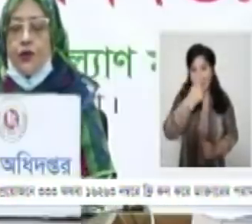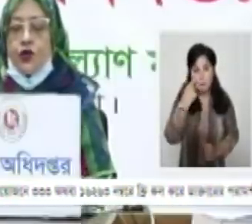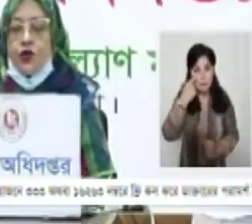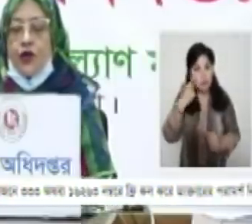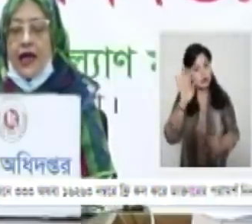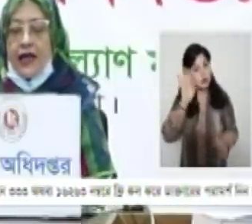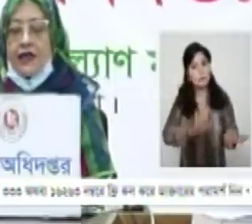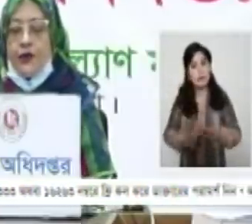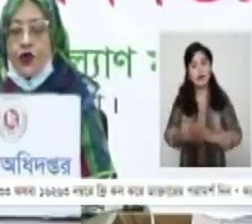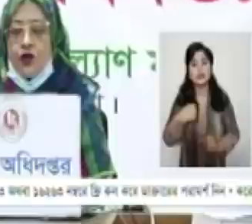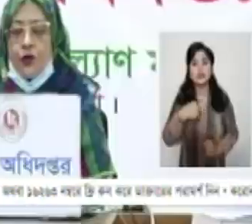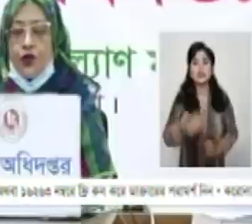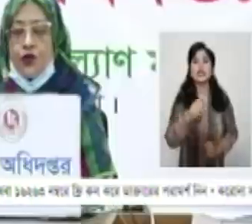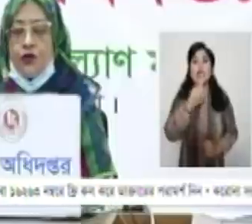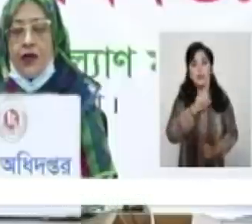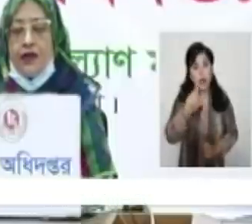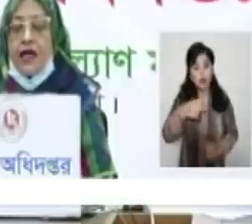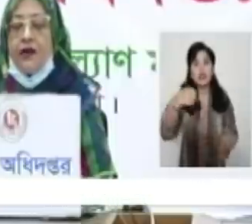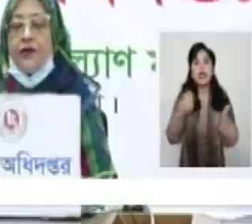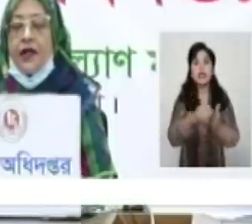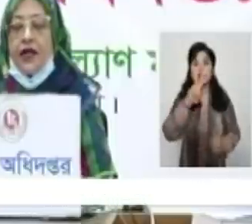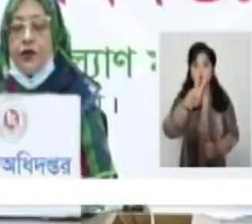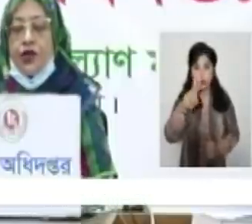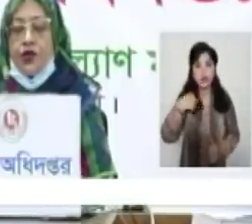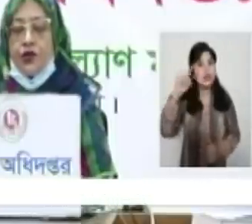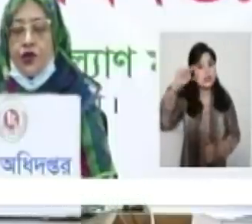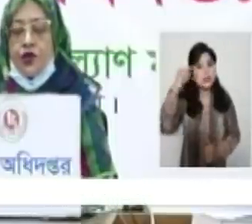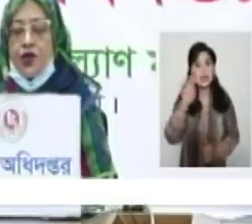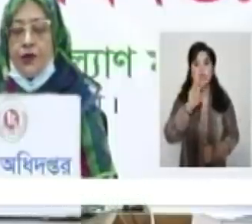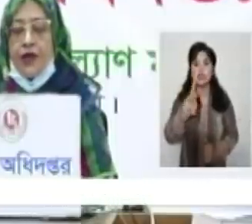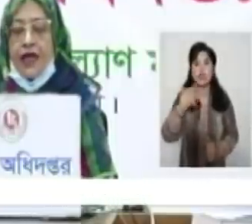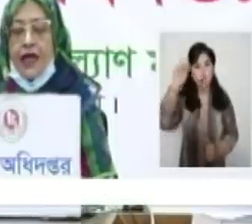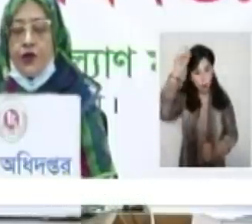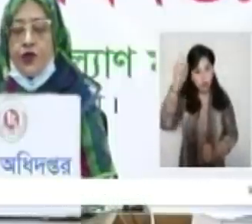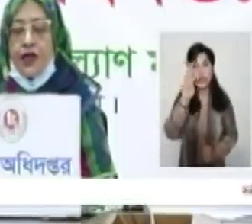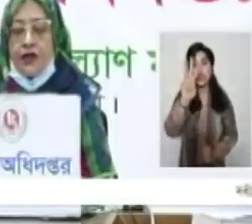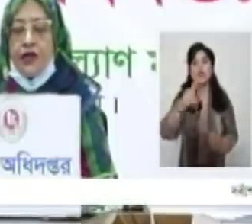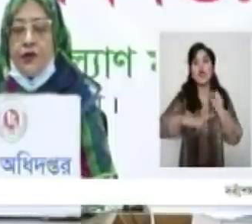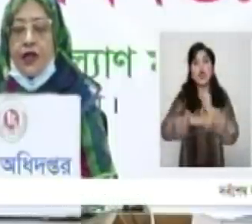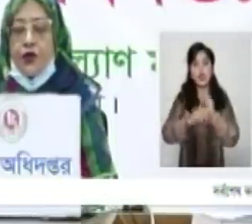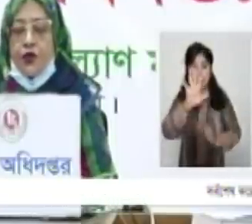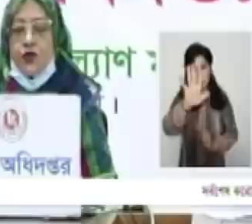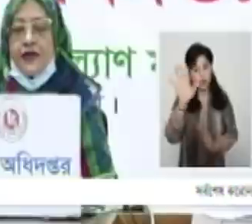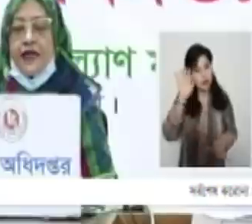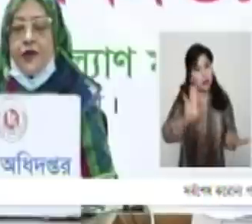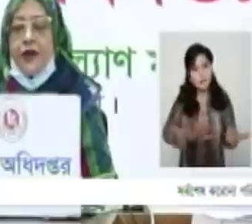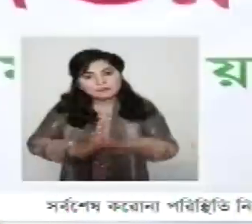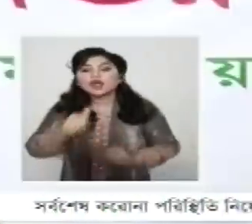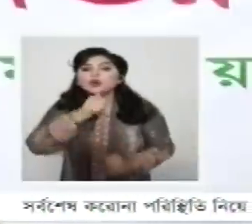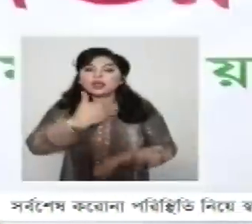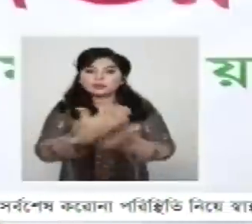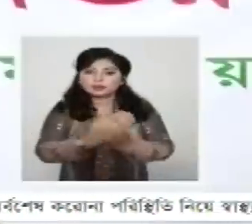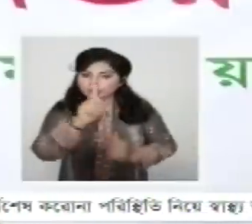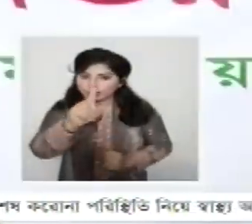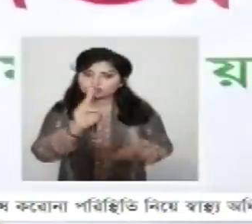এ পর্যন্ত 1,095 জন। ঢাকা বিভাগে 19 জন, চট্টগ্রাম বিভাগে 11 জন, রাজশাহী বিভাগে 2 জন, সিলেট বিভাগে